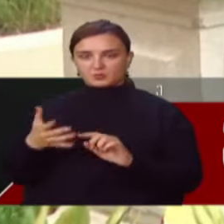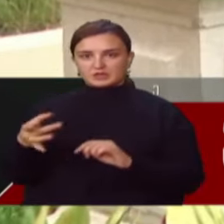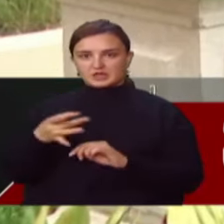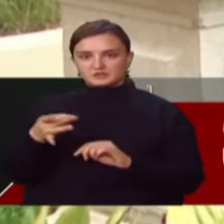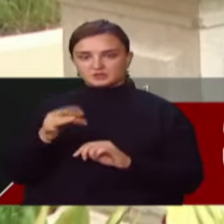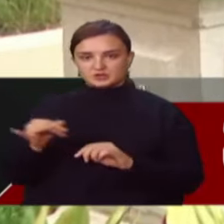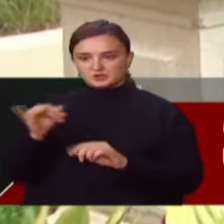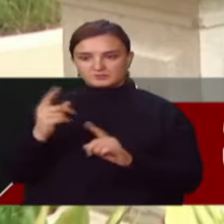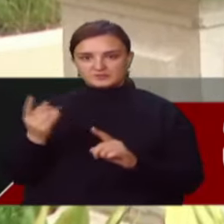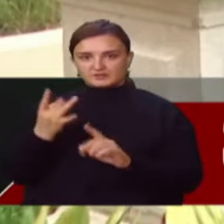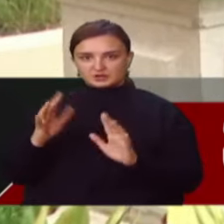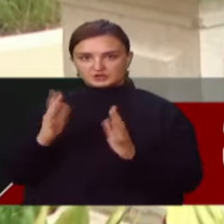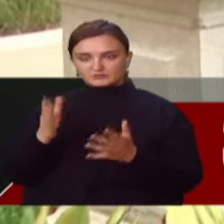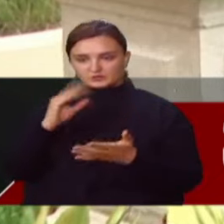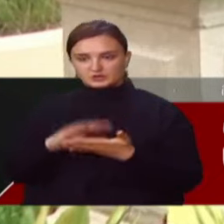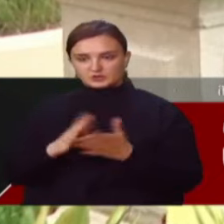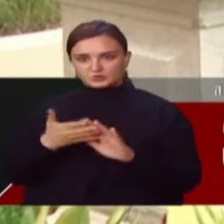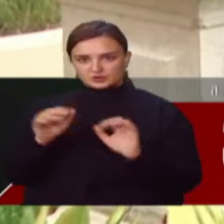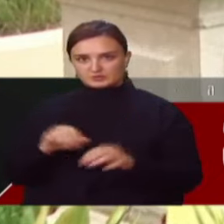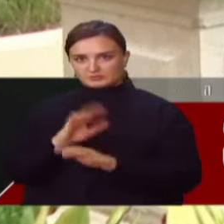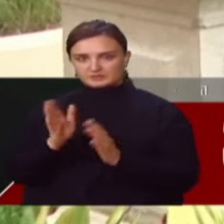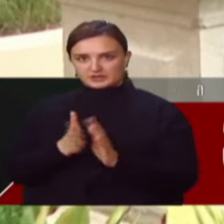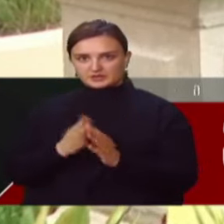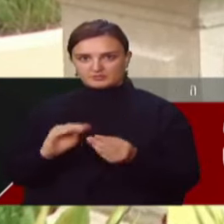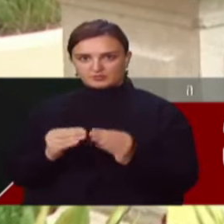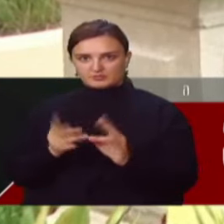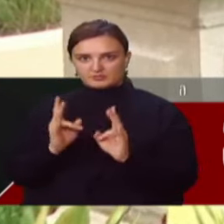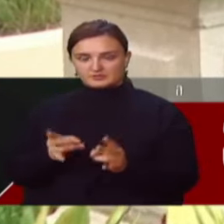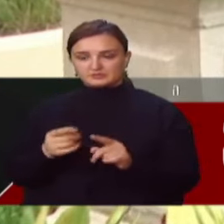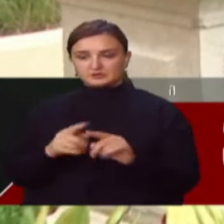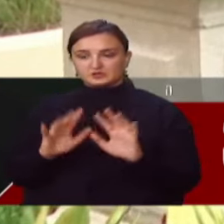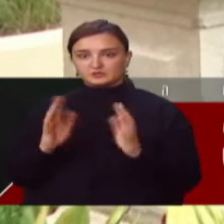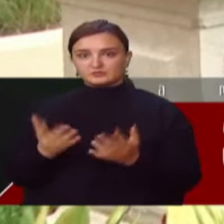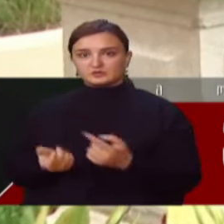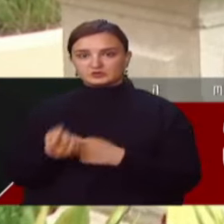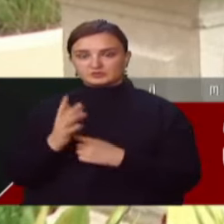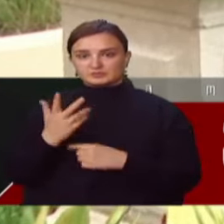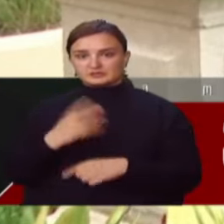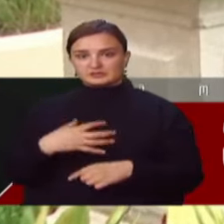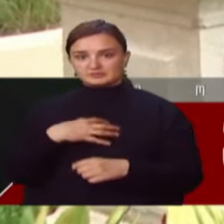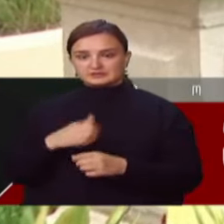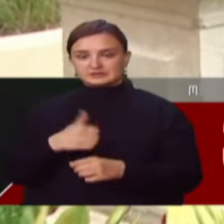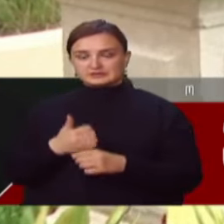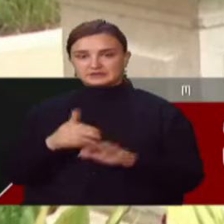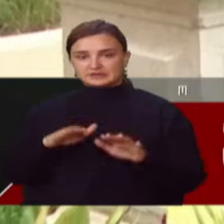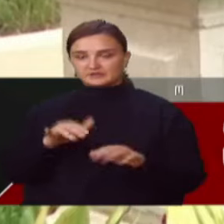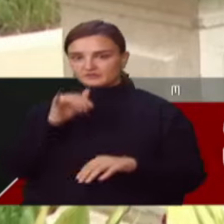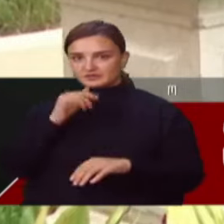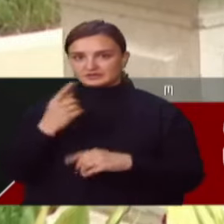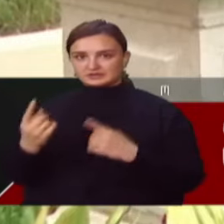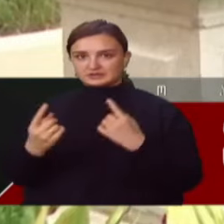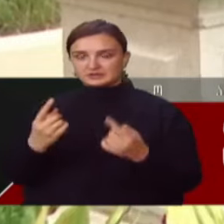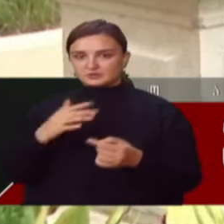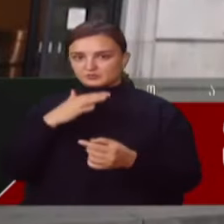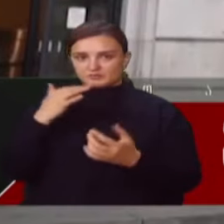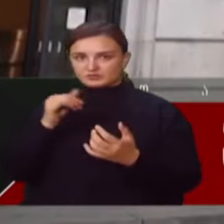ისტორიაში ეს პირველი შემთხვევაა, როცა სიტუაცია შეიძლება მთლიანად ჩიხში შევიდეს, რაც იმ შემთხვევაში მოხდება, თუ სამი ძირითადი ბლოკიდან ვერც ერთი მოიპოვებს